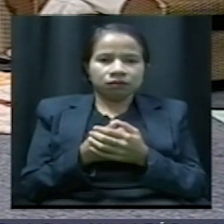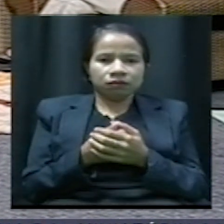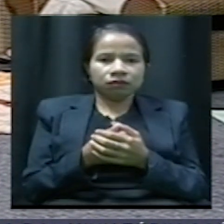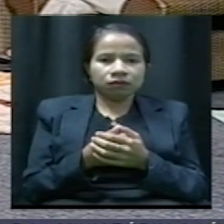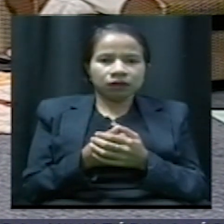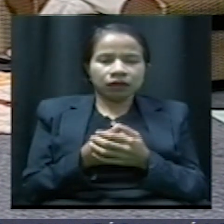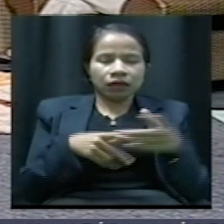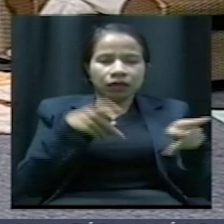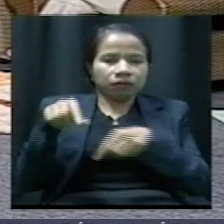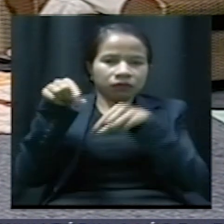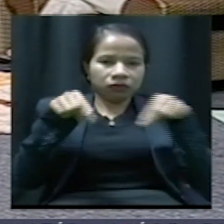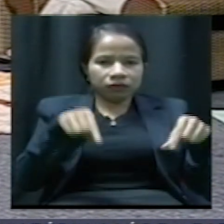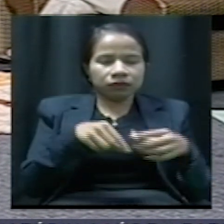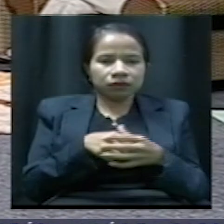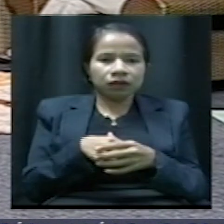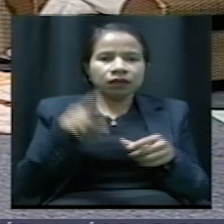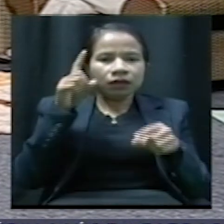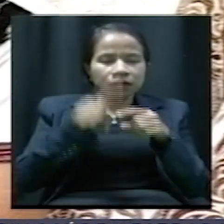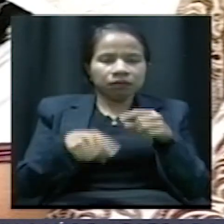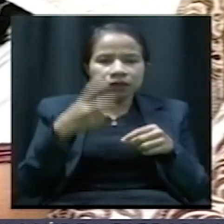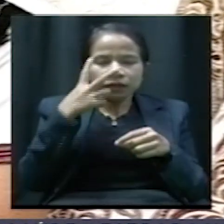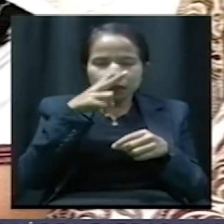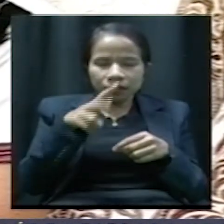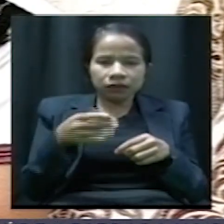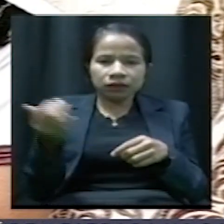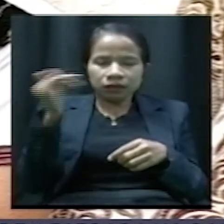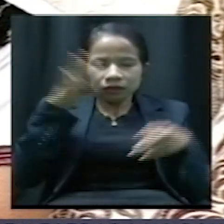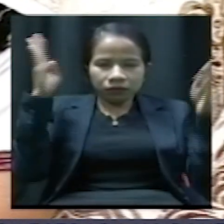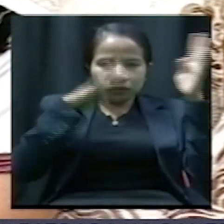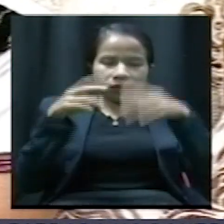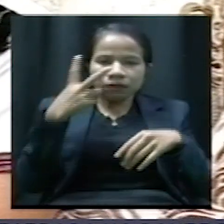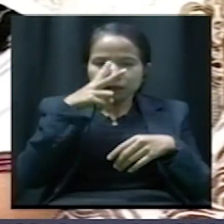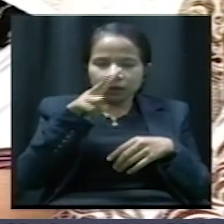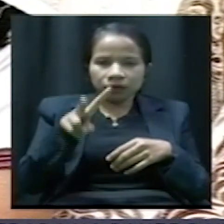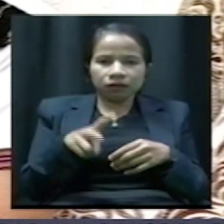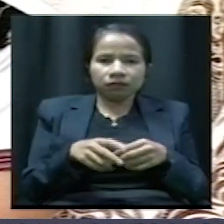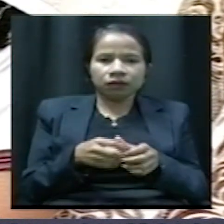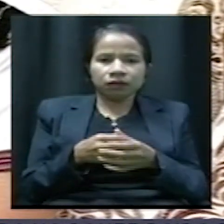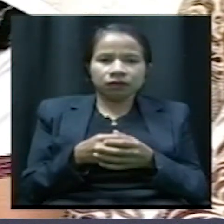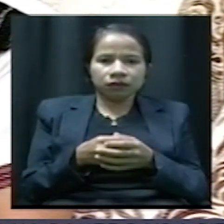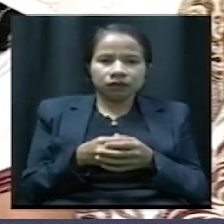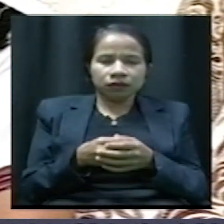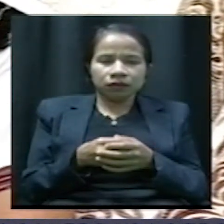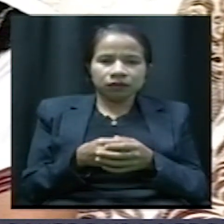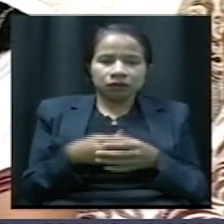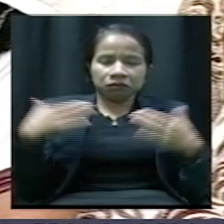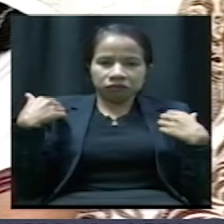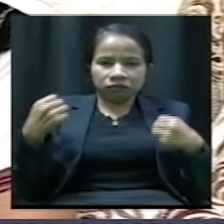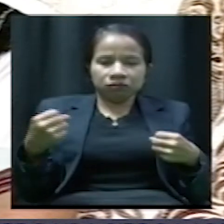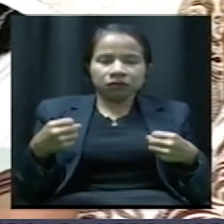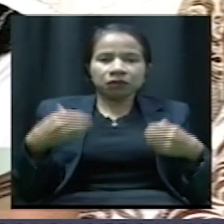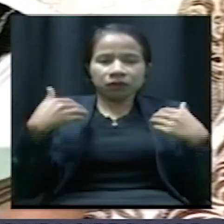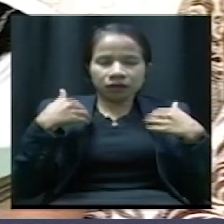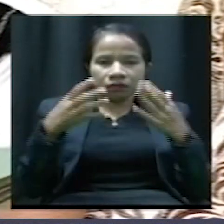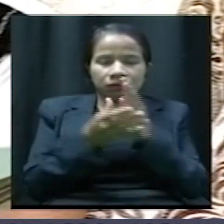tetap emah ho deficiensi lebih leh hari sirnya problema ni, hari bah sirnya pit ni be iha,